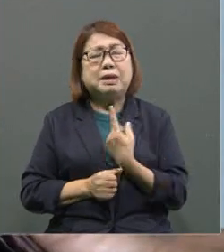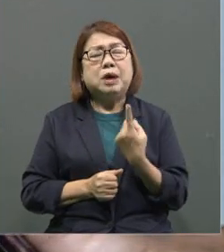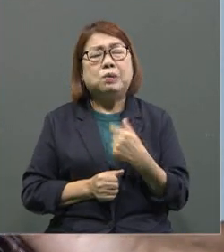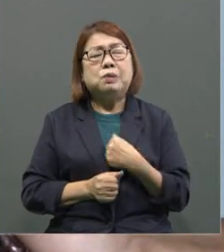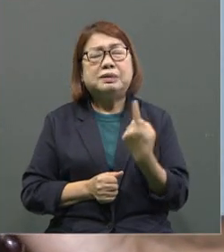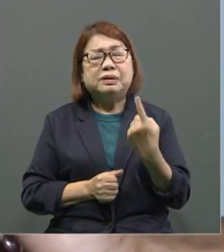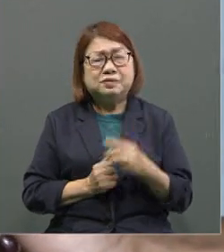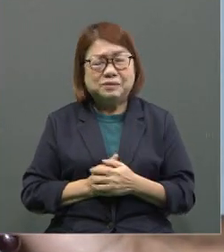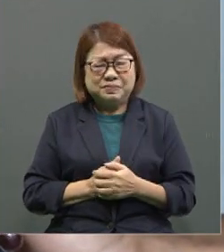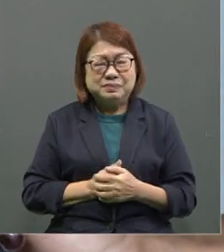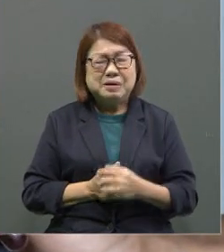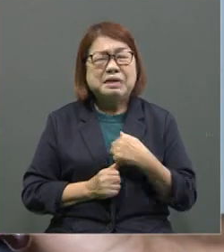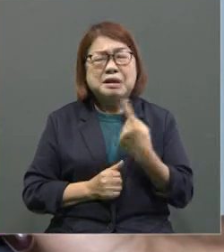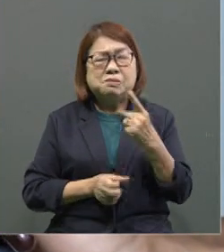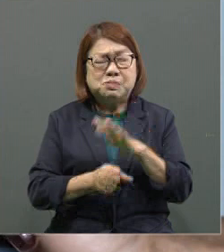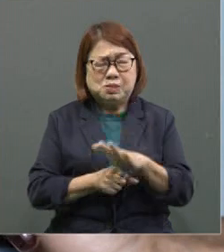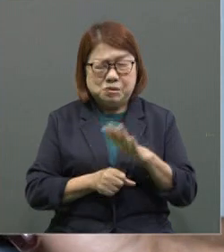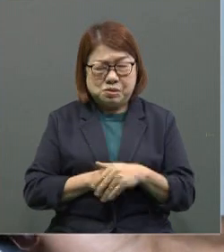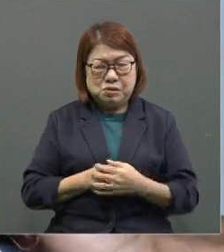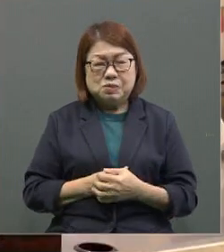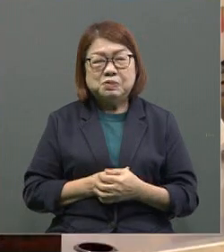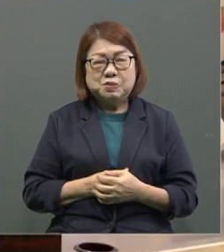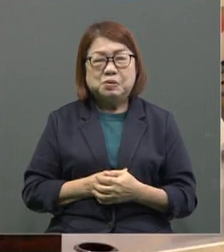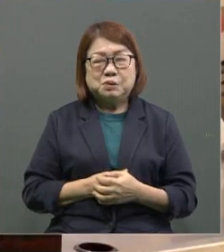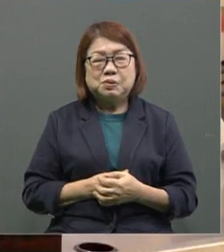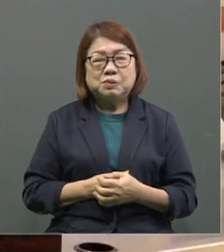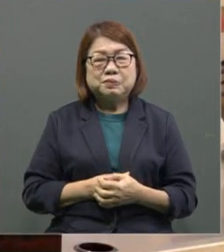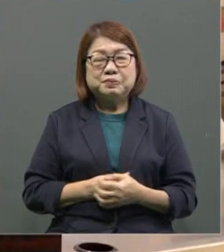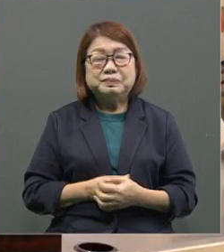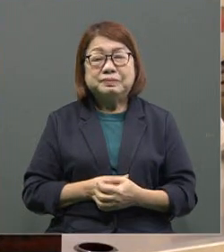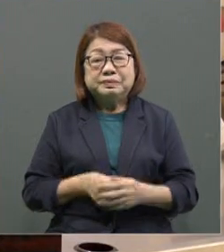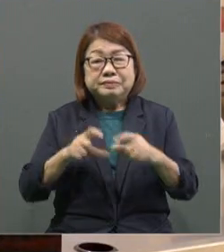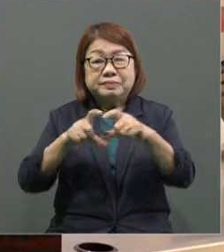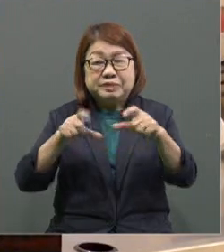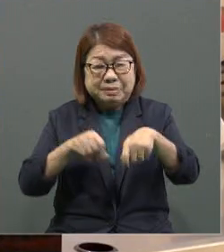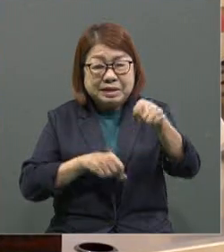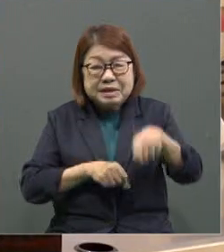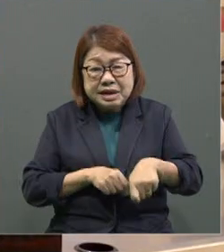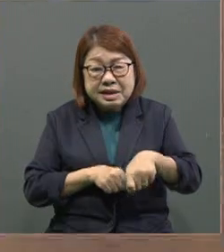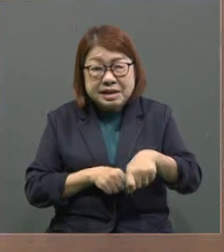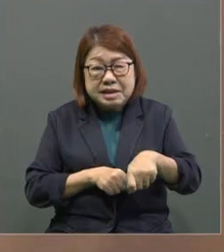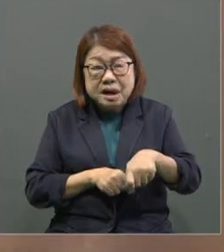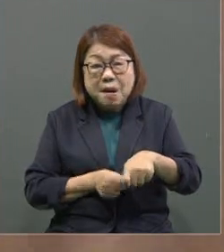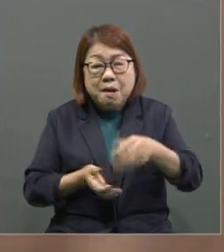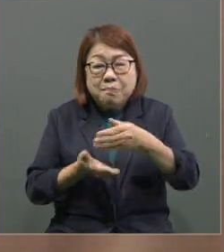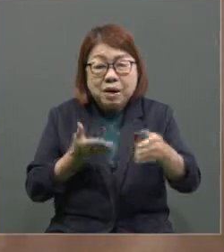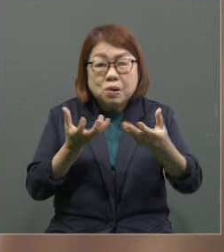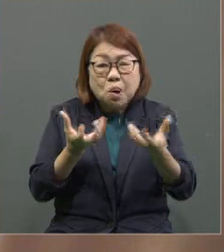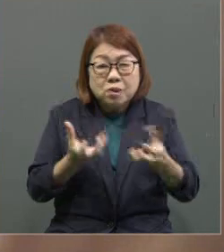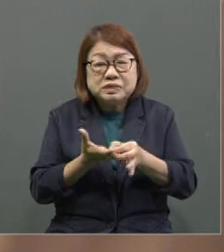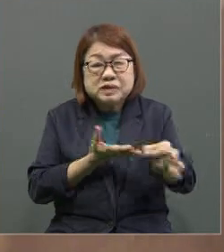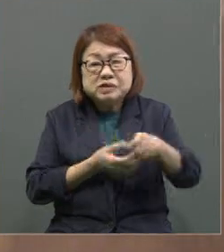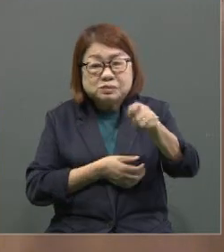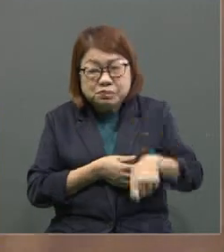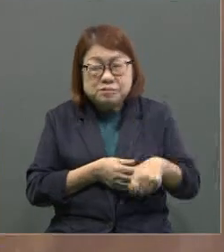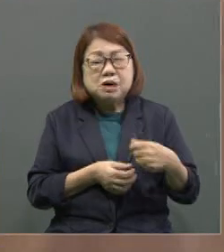เดียวใบเดียวก็พอแล้วเอนะคะเนี่ยค่ะแล้วบัตรเครดิตแต่ละใบคนที่พูดคุยกับทีมข่าวบอกว่าก็